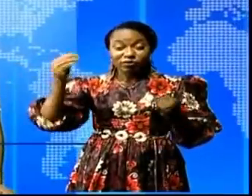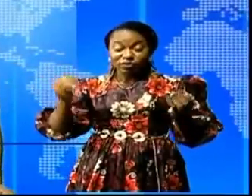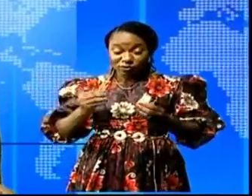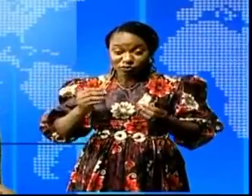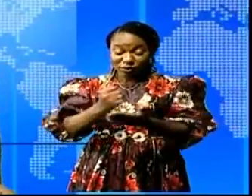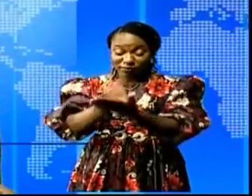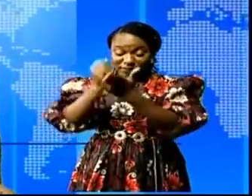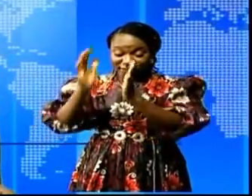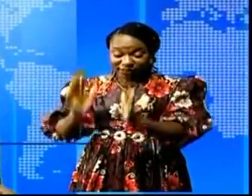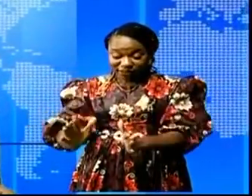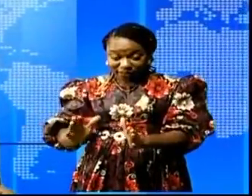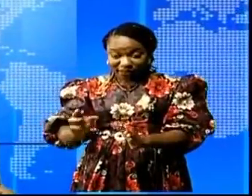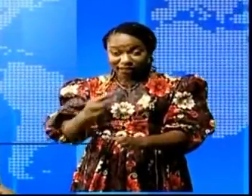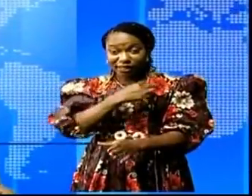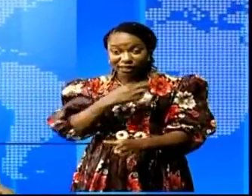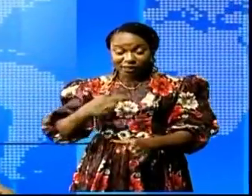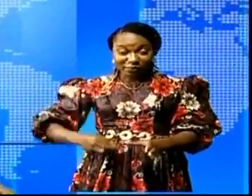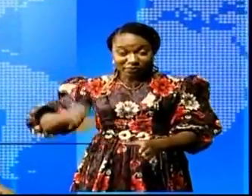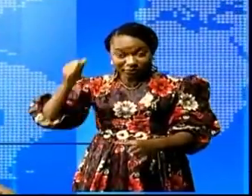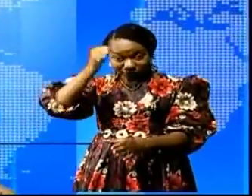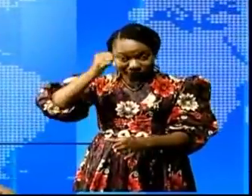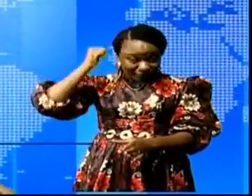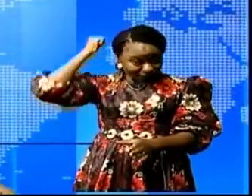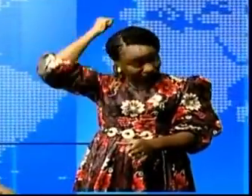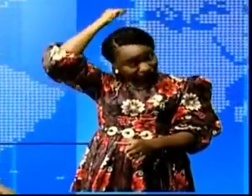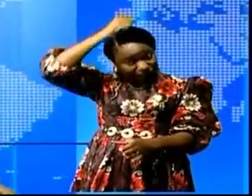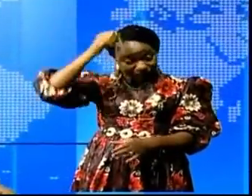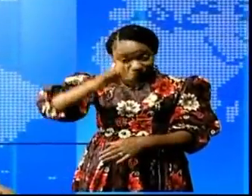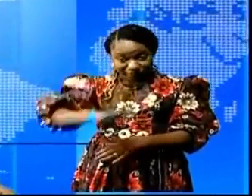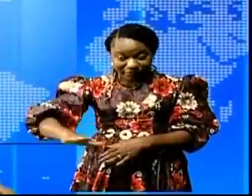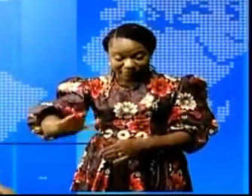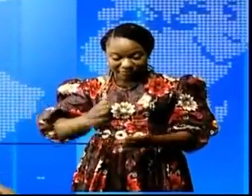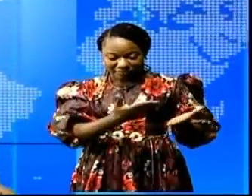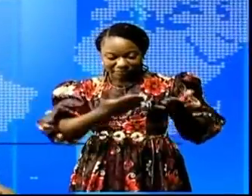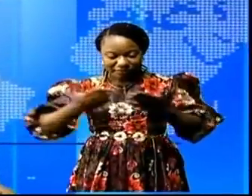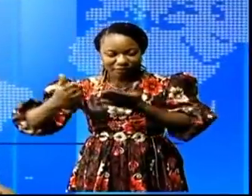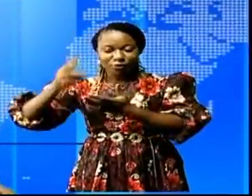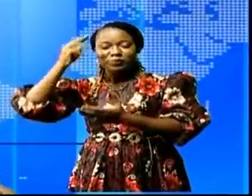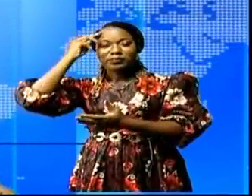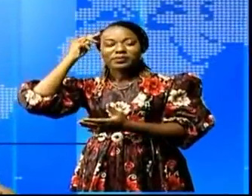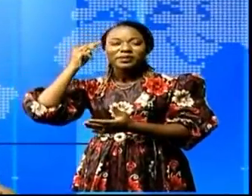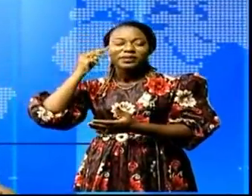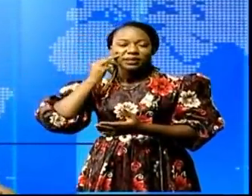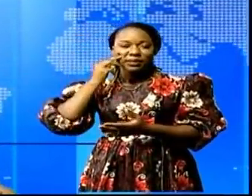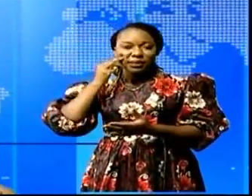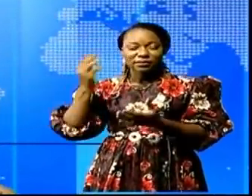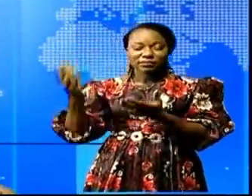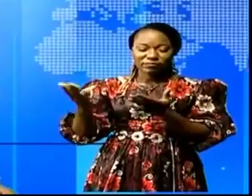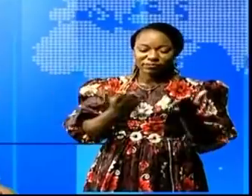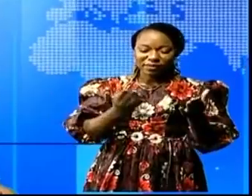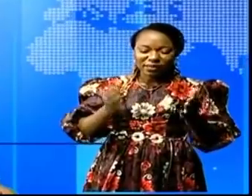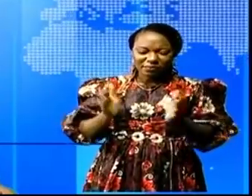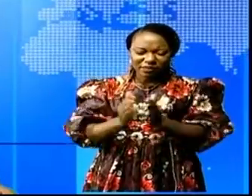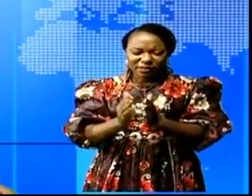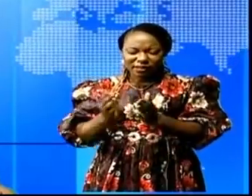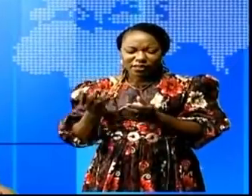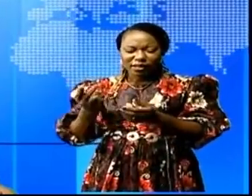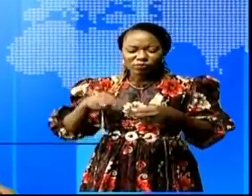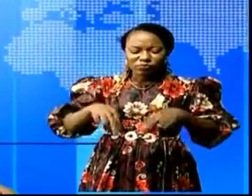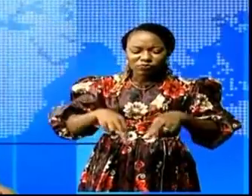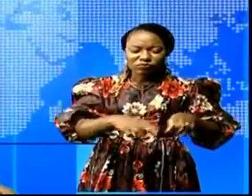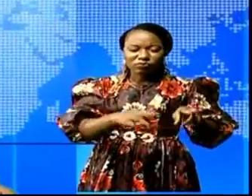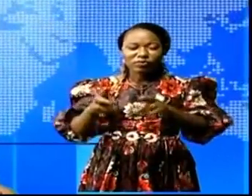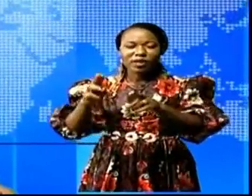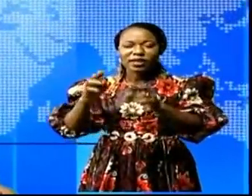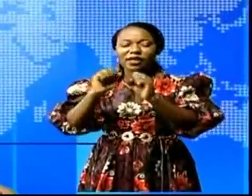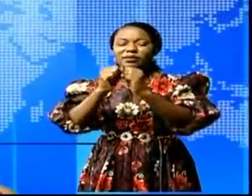République islamique d'Iran en RDC est venu proposer au ministre de l'entrepreneuriat, petites et moyennes entreprises, Eustache Mouhanzi,